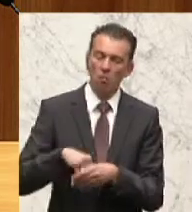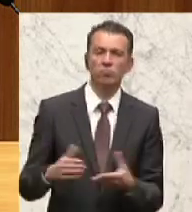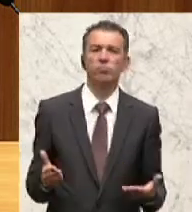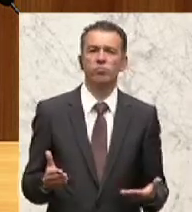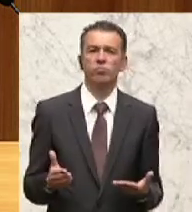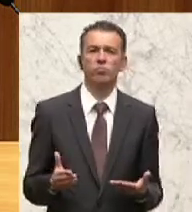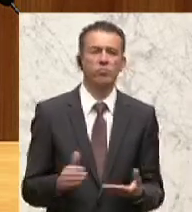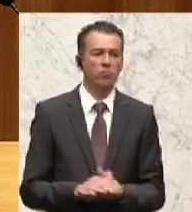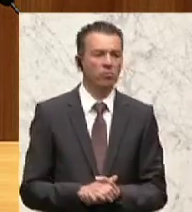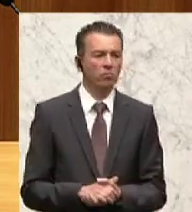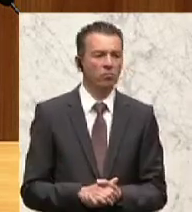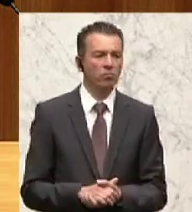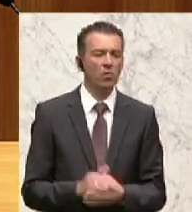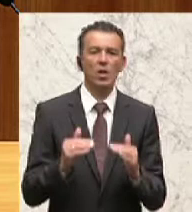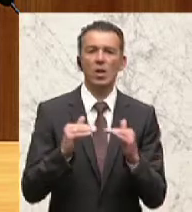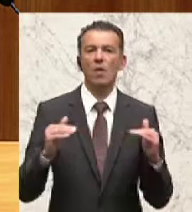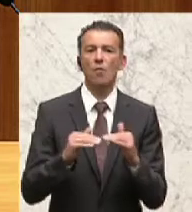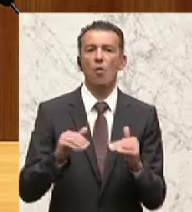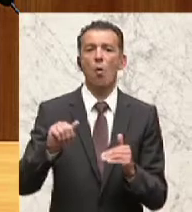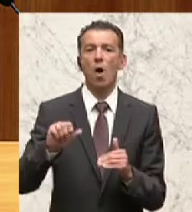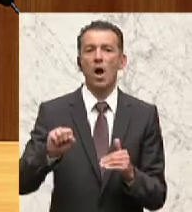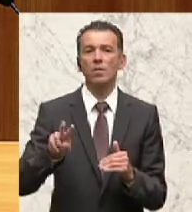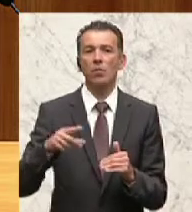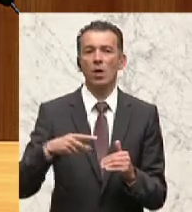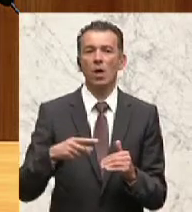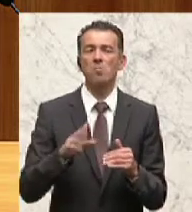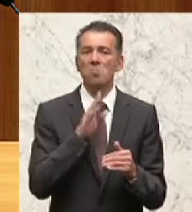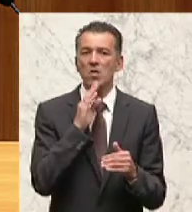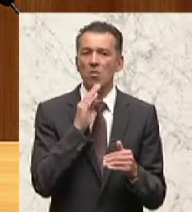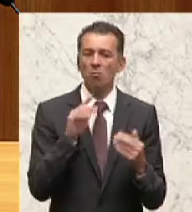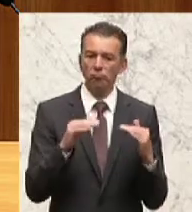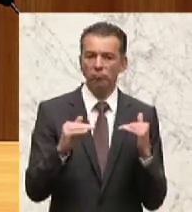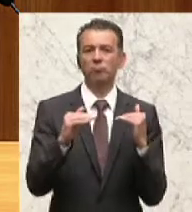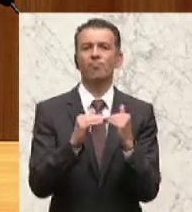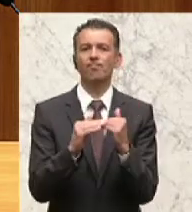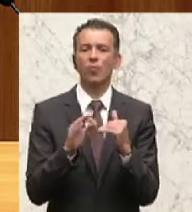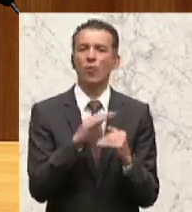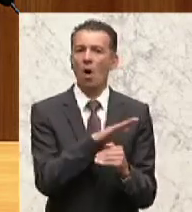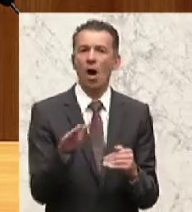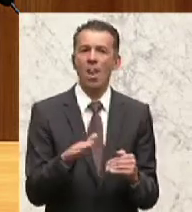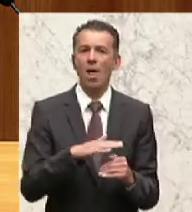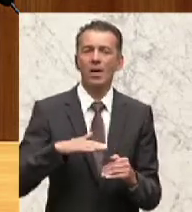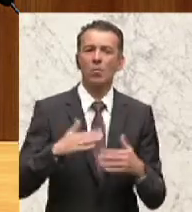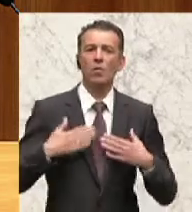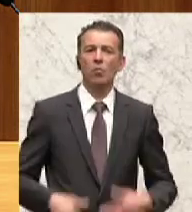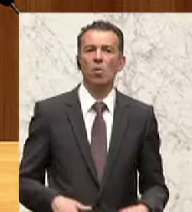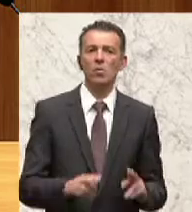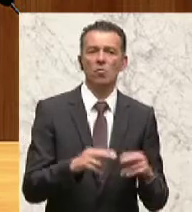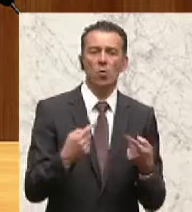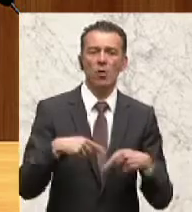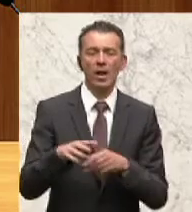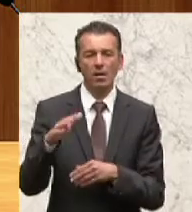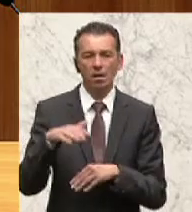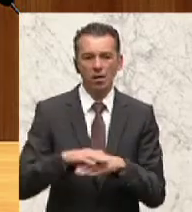der ASVG-Pension orientiert und die für alle Gebietskörperschaften, das heißt Bund, Länder, Gemeinden und ausnahmslos allen durch